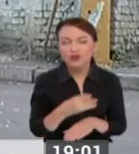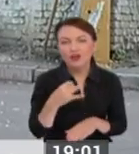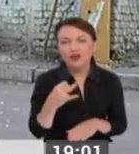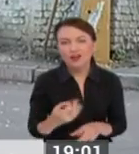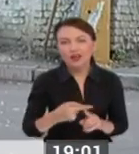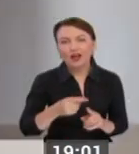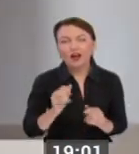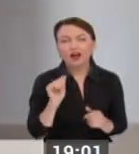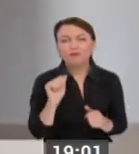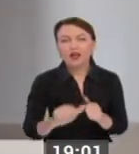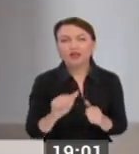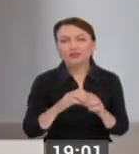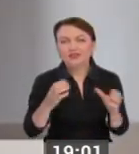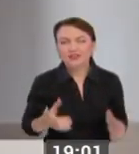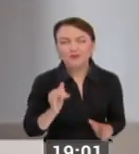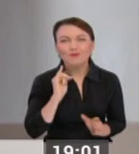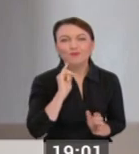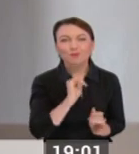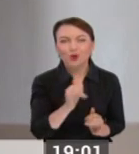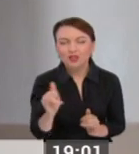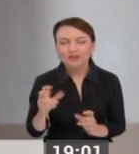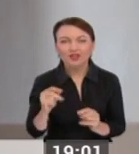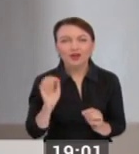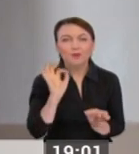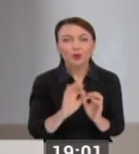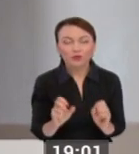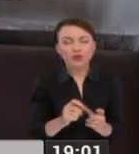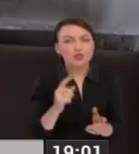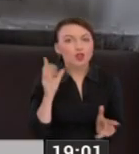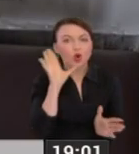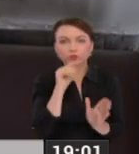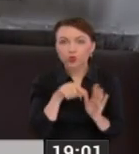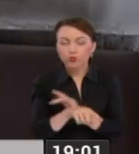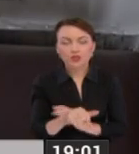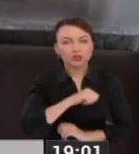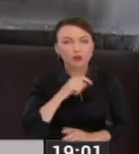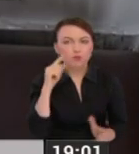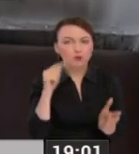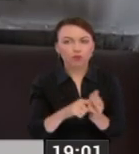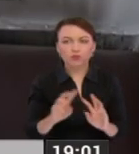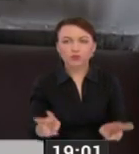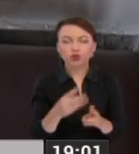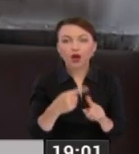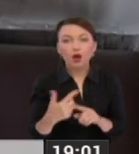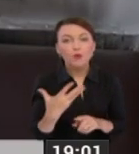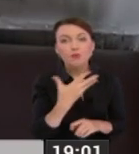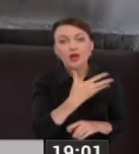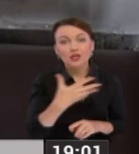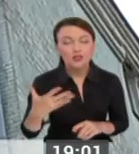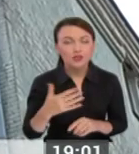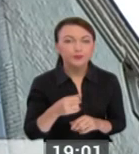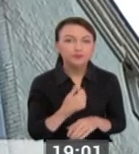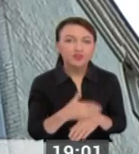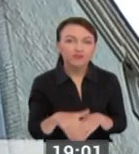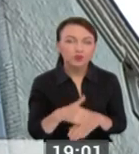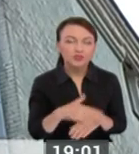Окропив, підпалив, але не встиг втекти від вогню і сам потрапив у пастку. Усе це сталося на 5-му поверсі на вулиці Ільєнка.